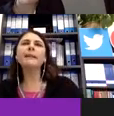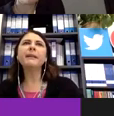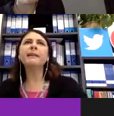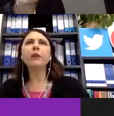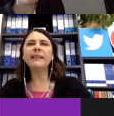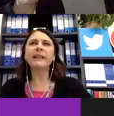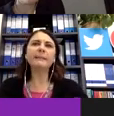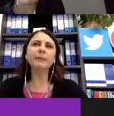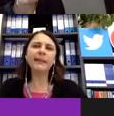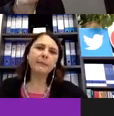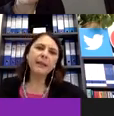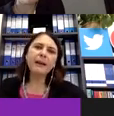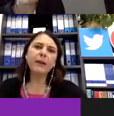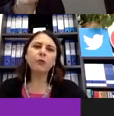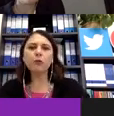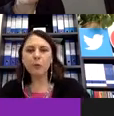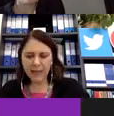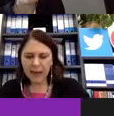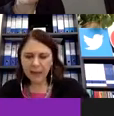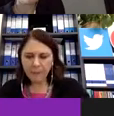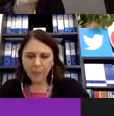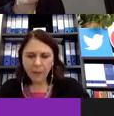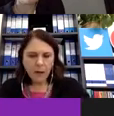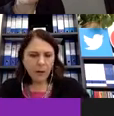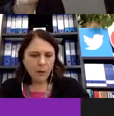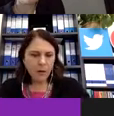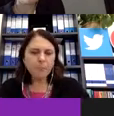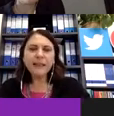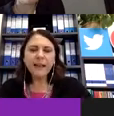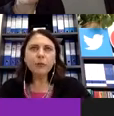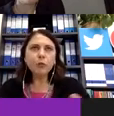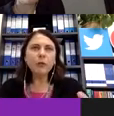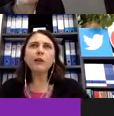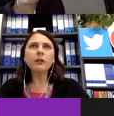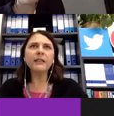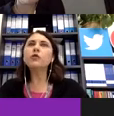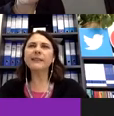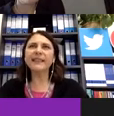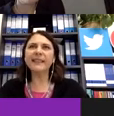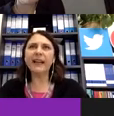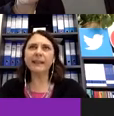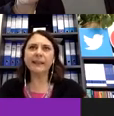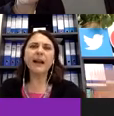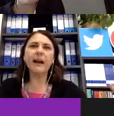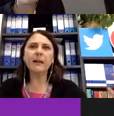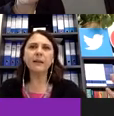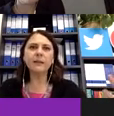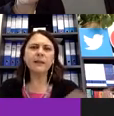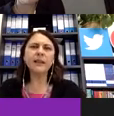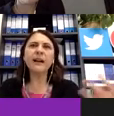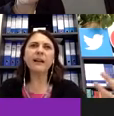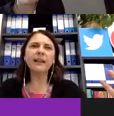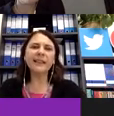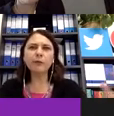consapevolezza e responsabilità vengono comunicate eh mantenendo una sorta di giusta distanza tra eh